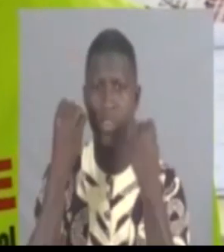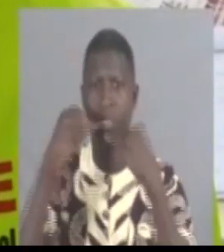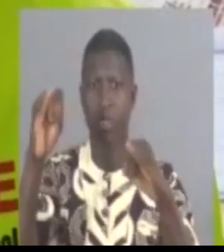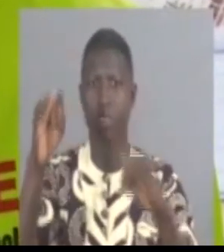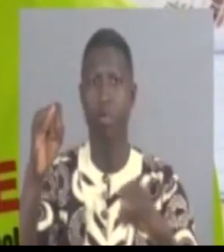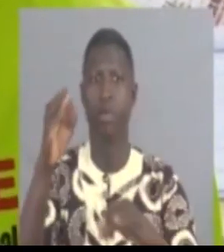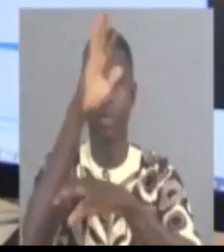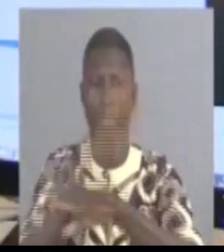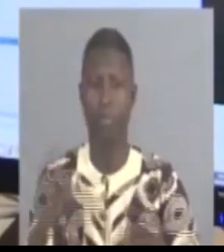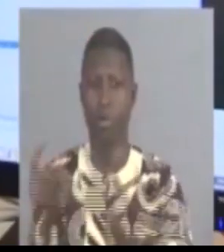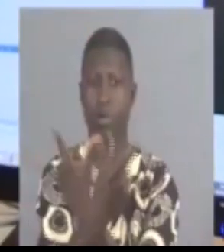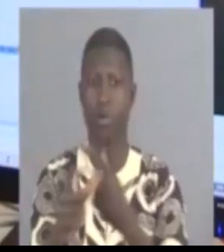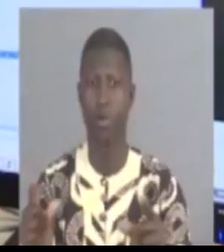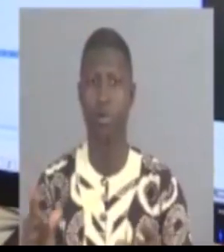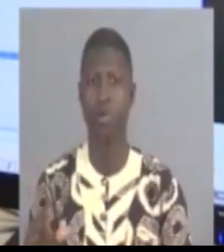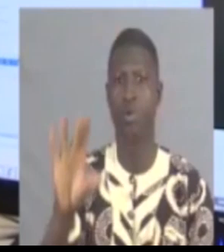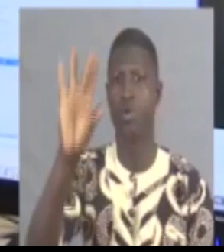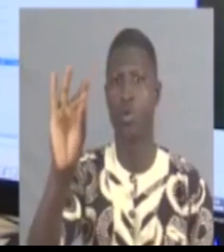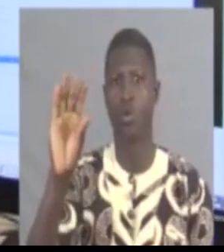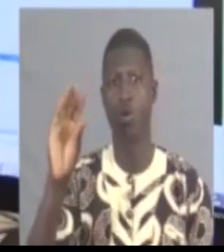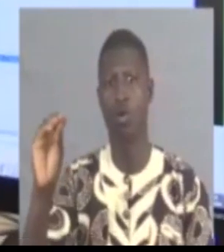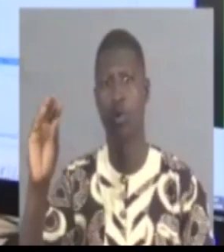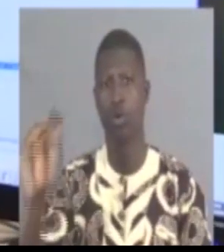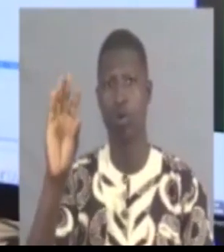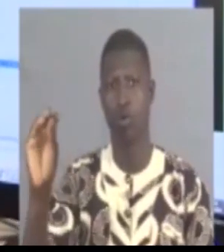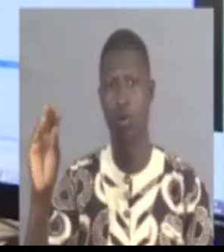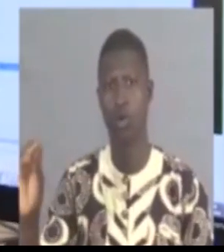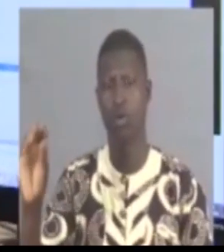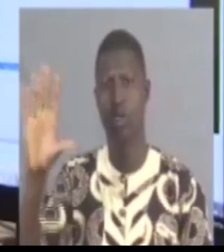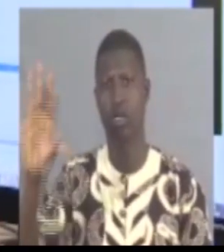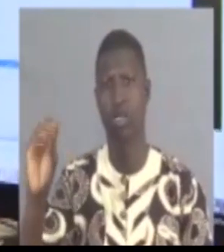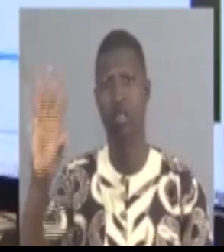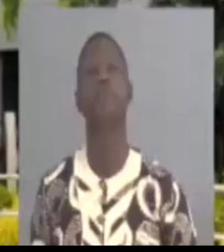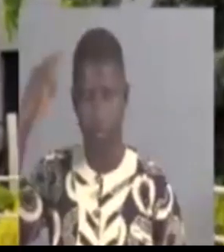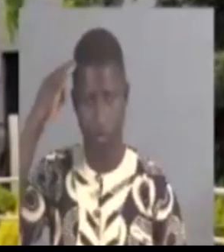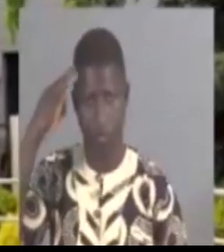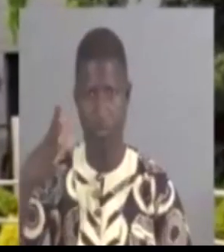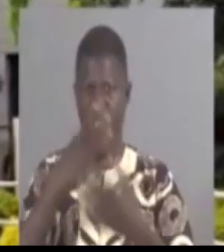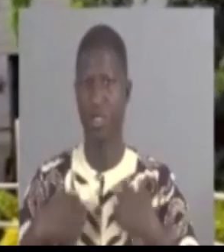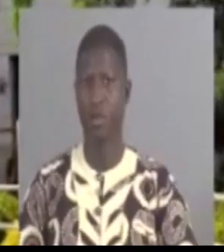leral wotel ci 800 00 50 50 do ci fay dara